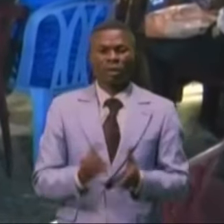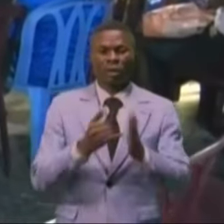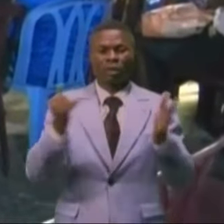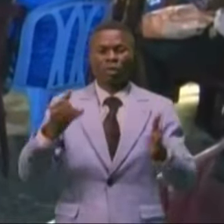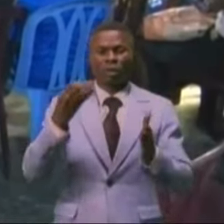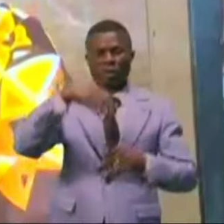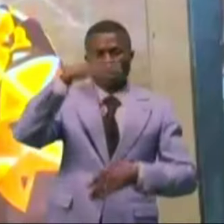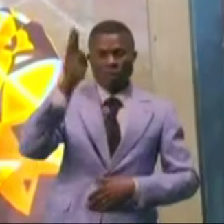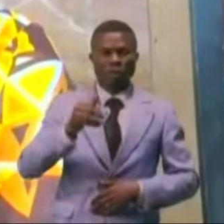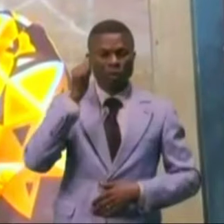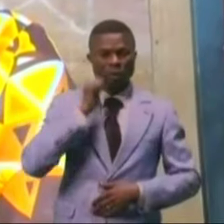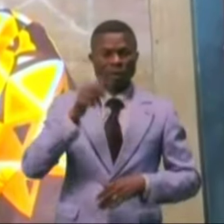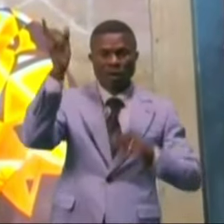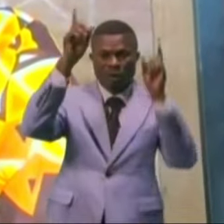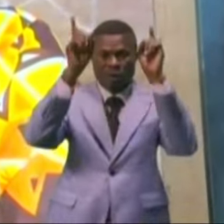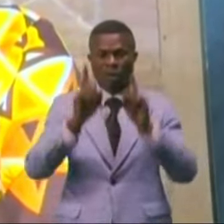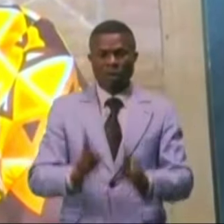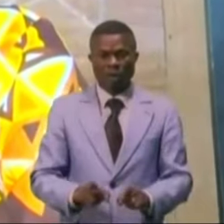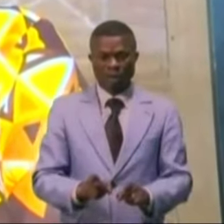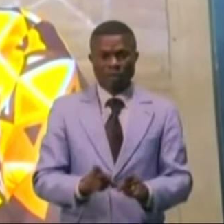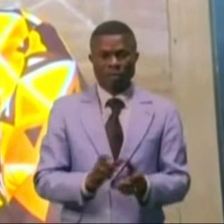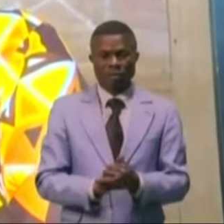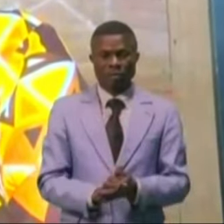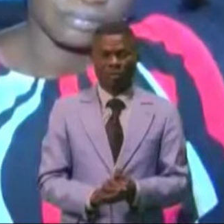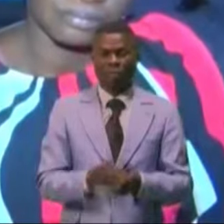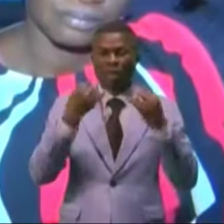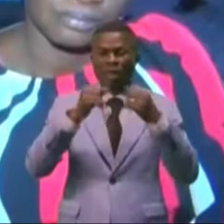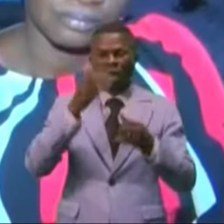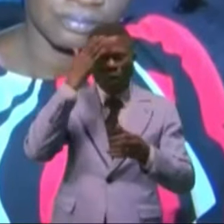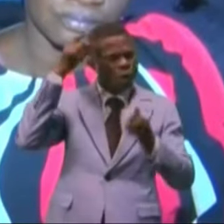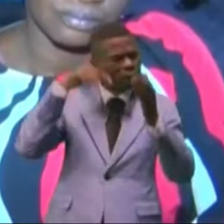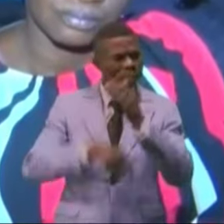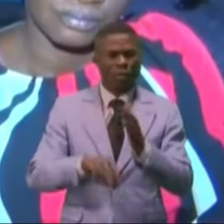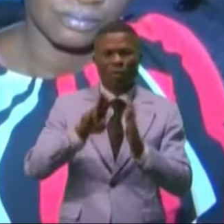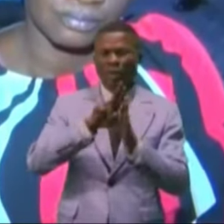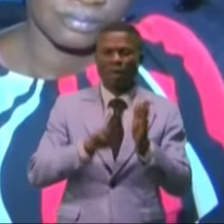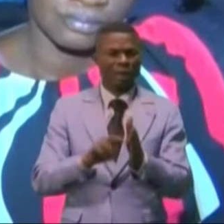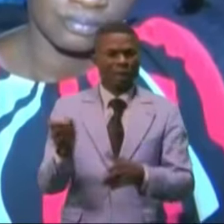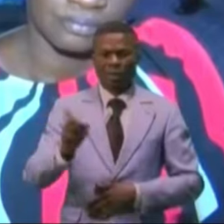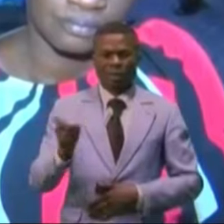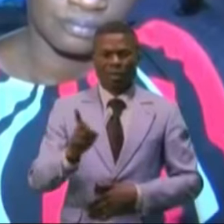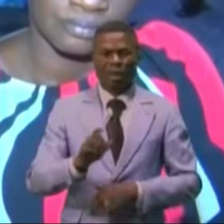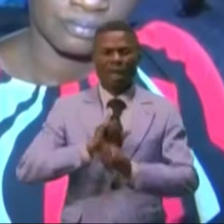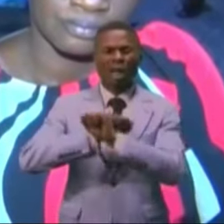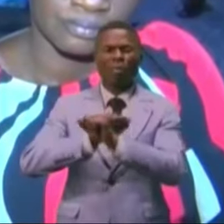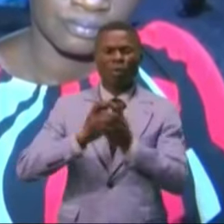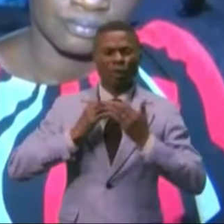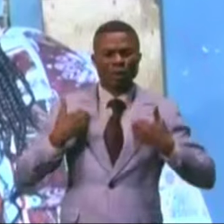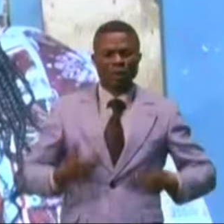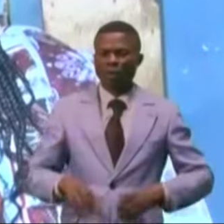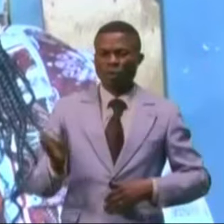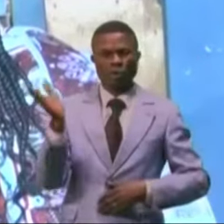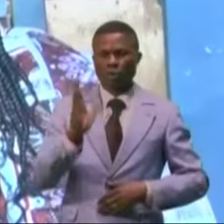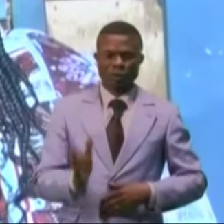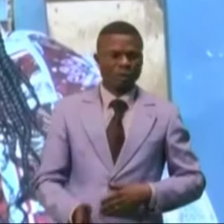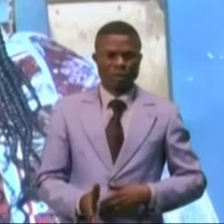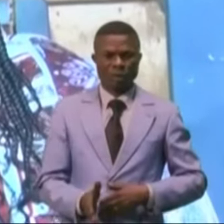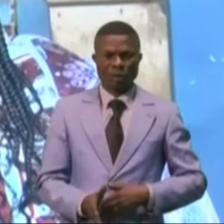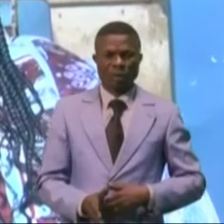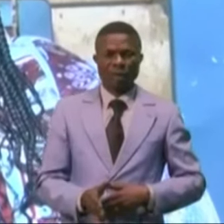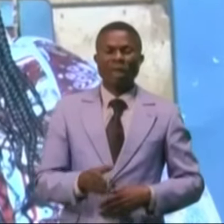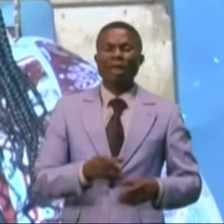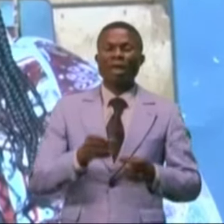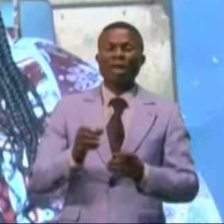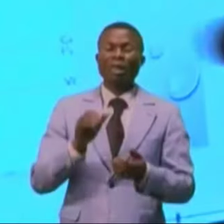66% des filles en Afrique ne disposent pas d'une bonne information sur la menstruation et l'hygiène qui devrait suivre, alors que la mauvaise gestion